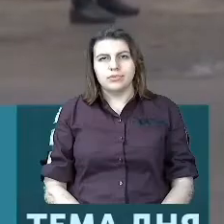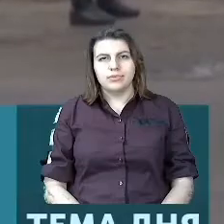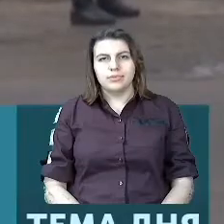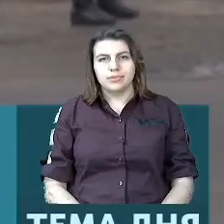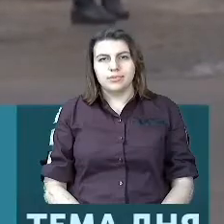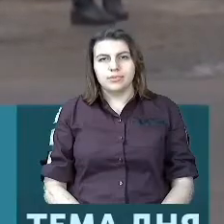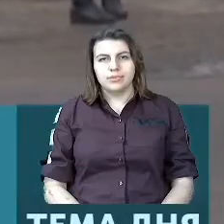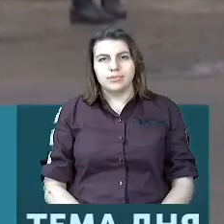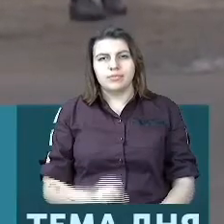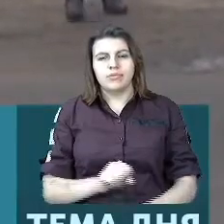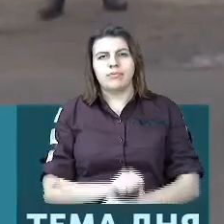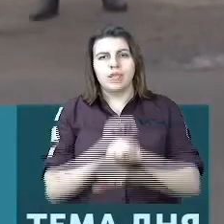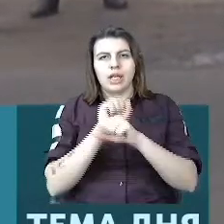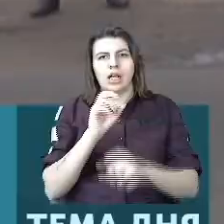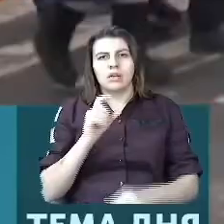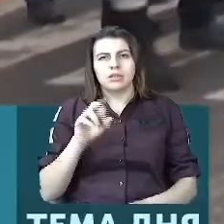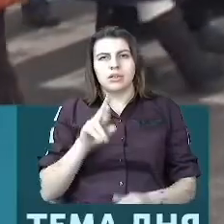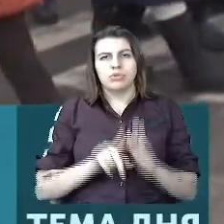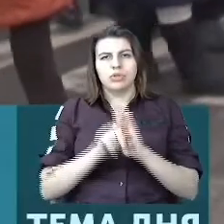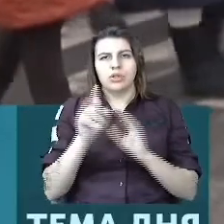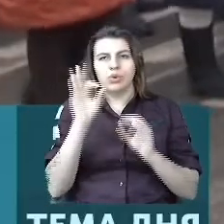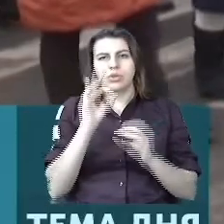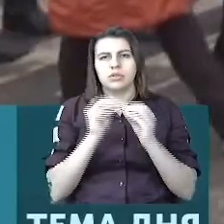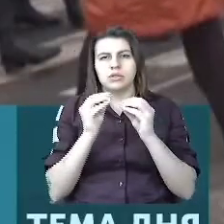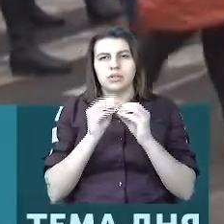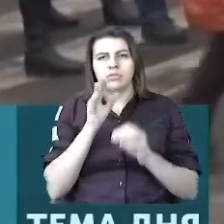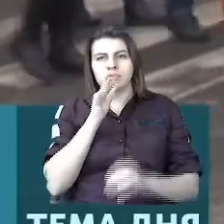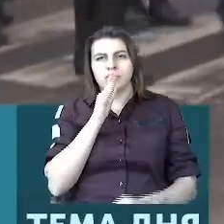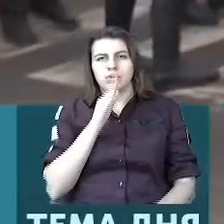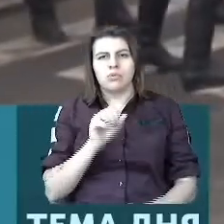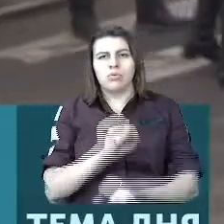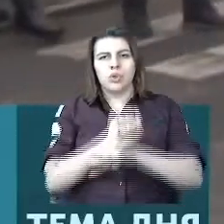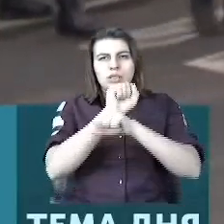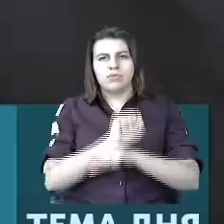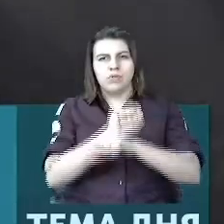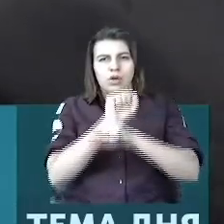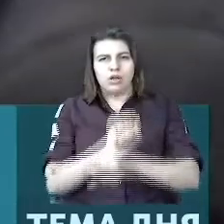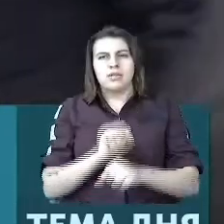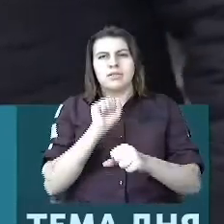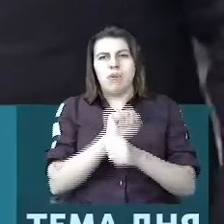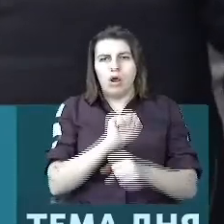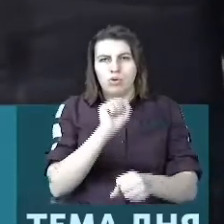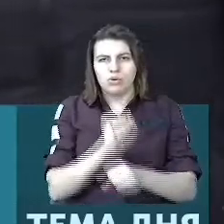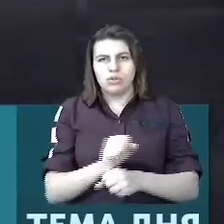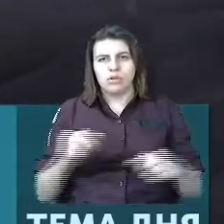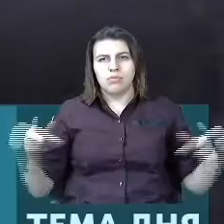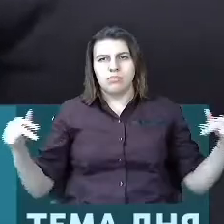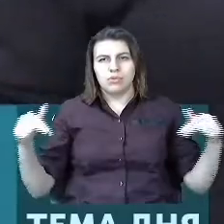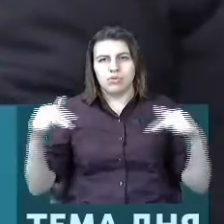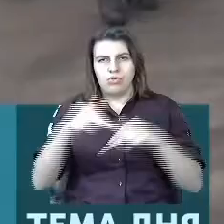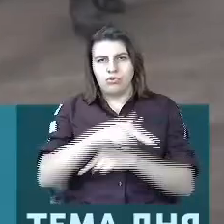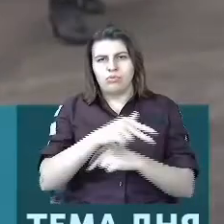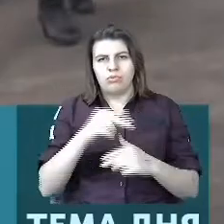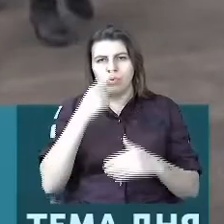Акція починається о 10-й годині. Протестувальники із паузами рухаються пішохідним переходом поблизу центрального ринку.